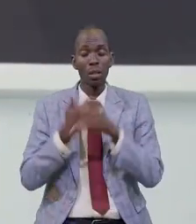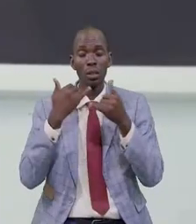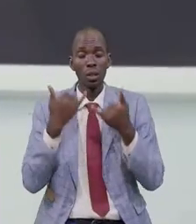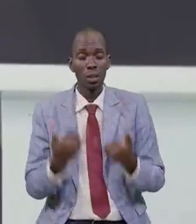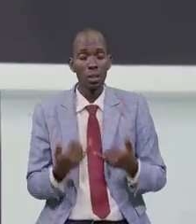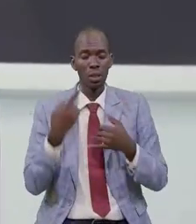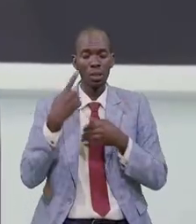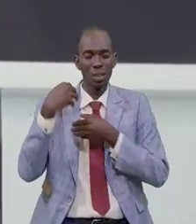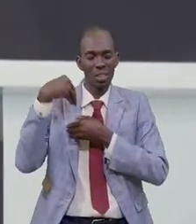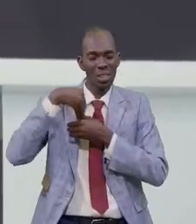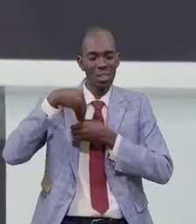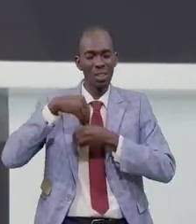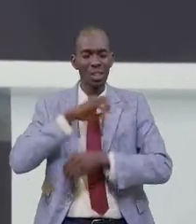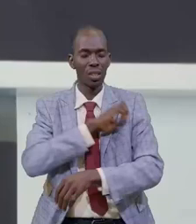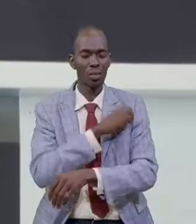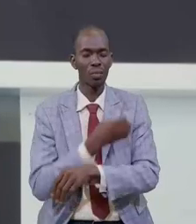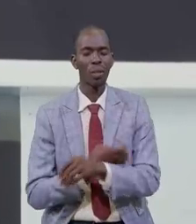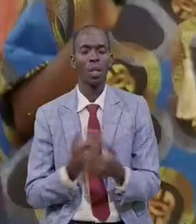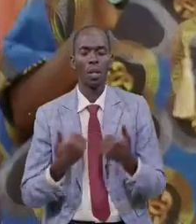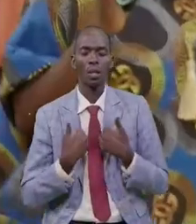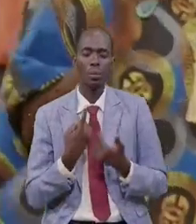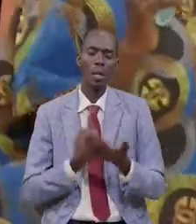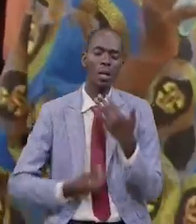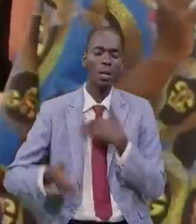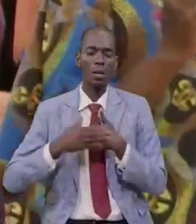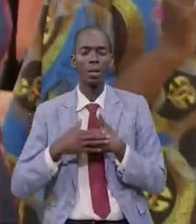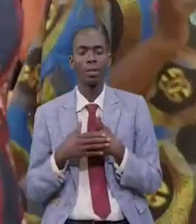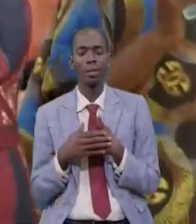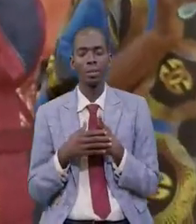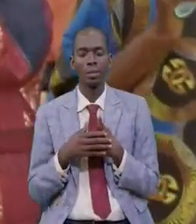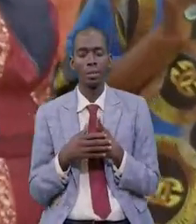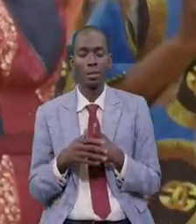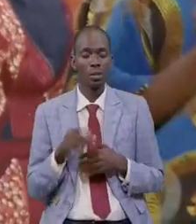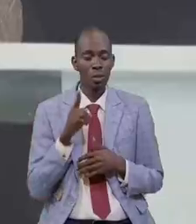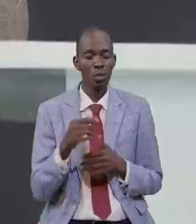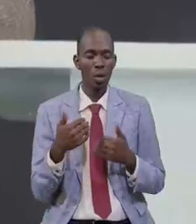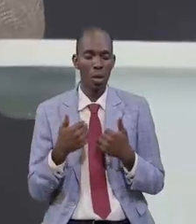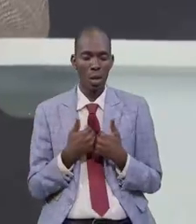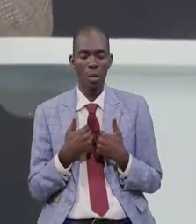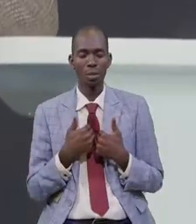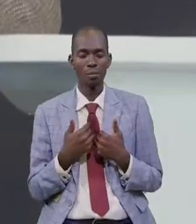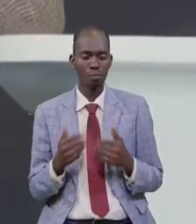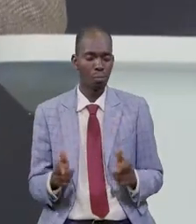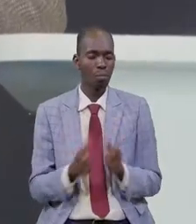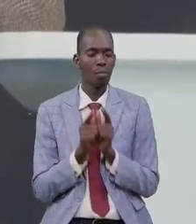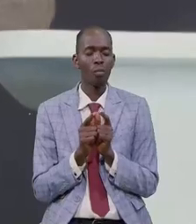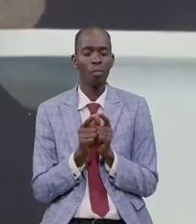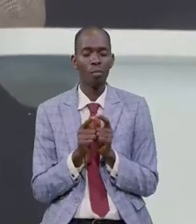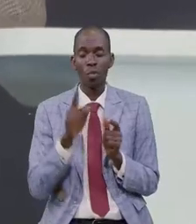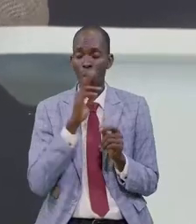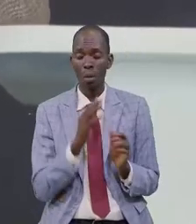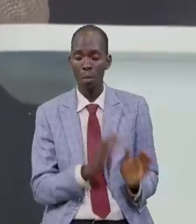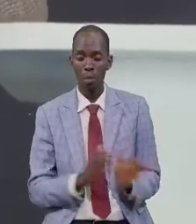filles l'énergie intérieure est venue maintenant vous êtes fait vous êtes conçus pour vous